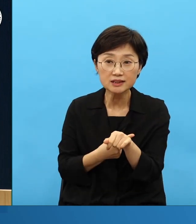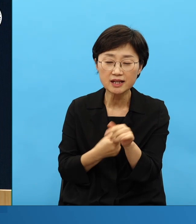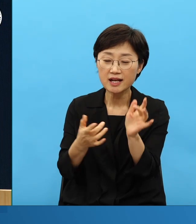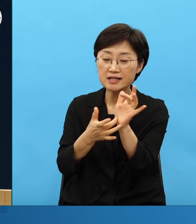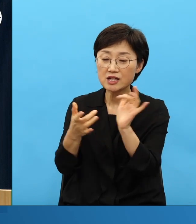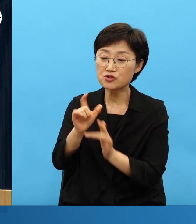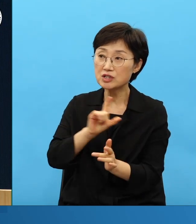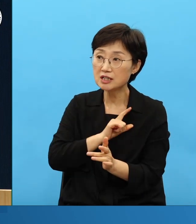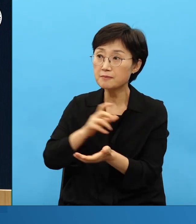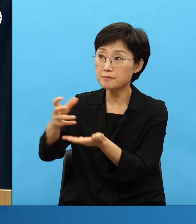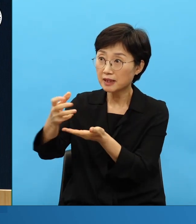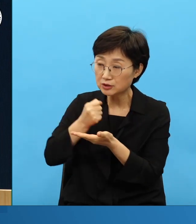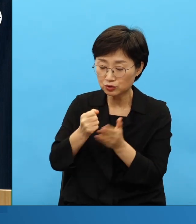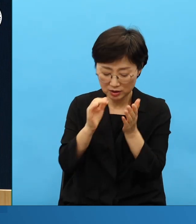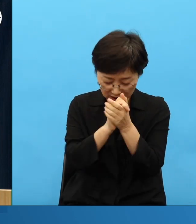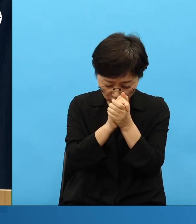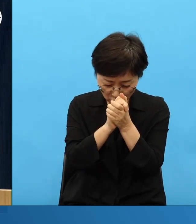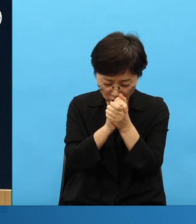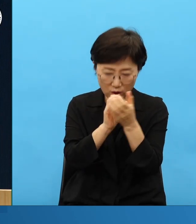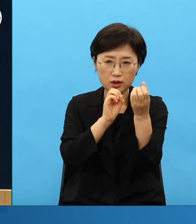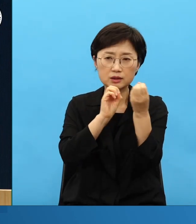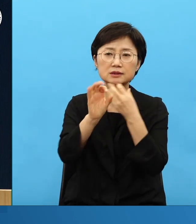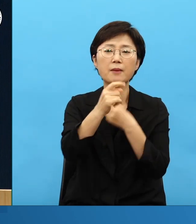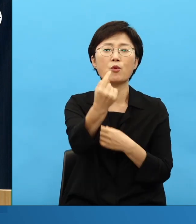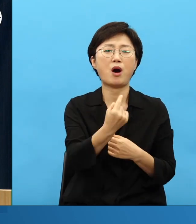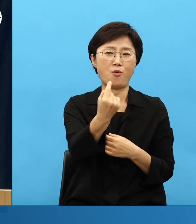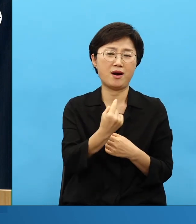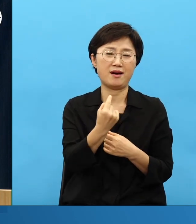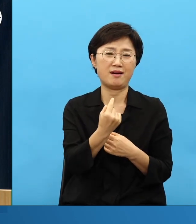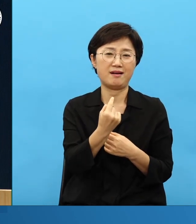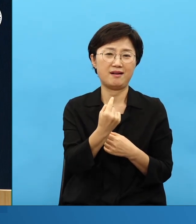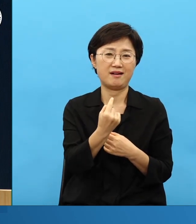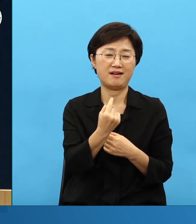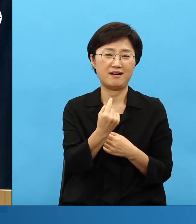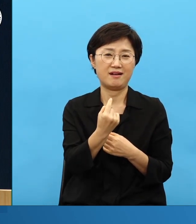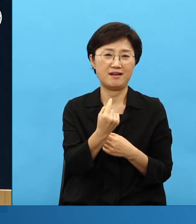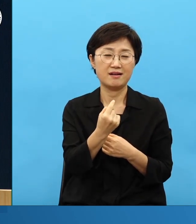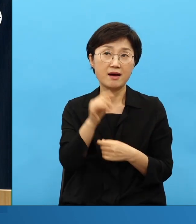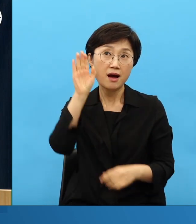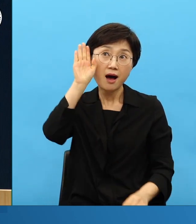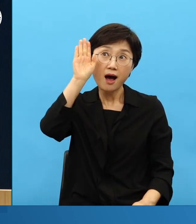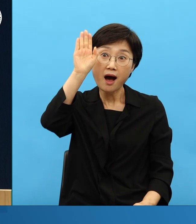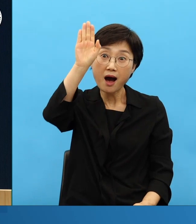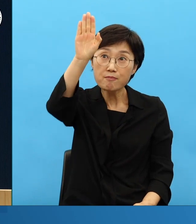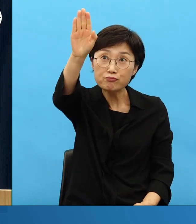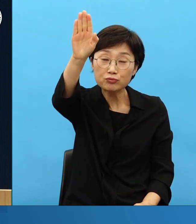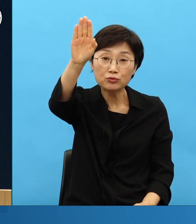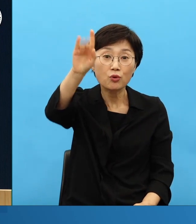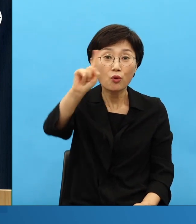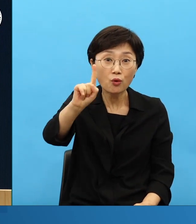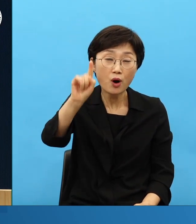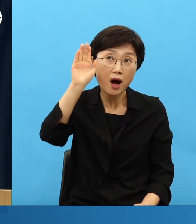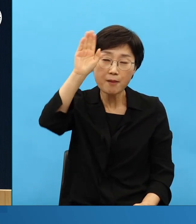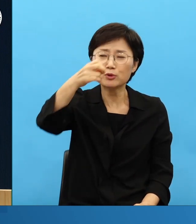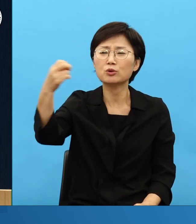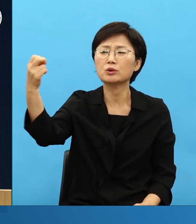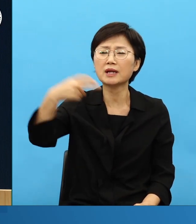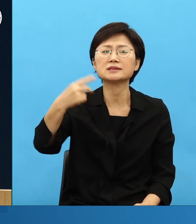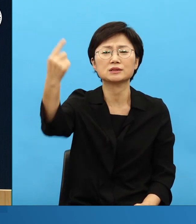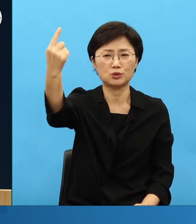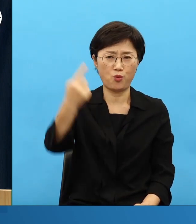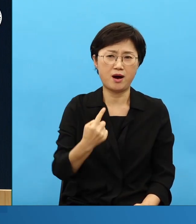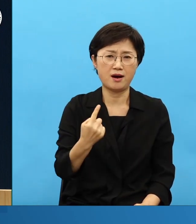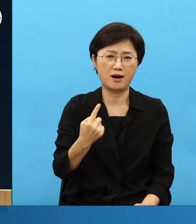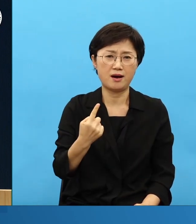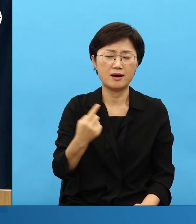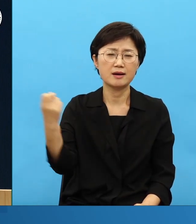pray, we will be answered. 미래와 배경 준비되어 있습니다. 재림주로 오실 그리스도요 심판주로 서실 그리스도라.